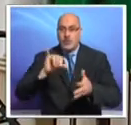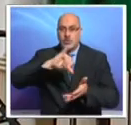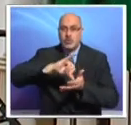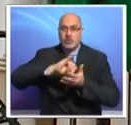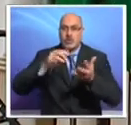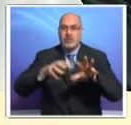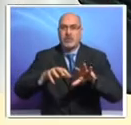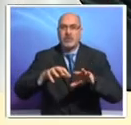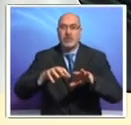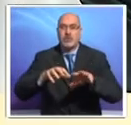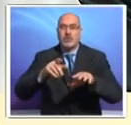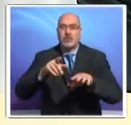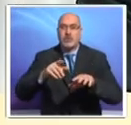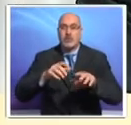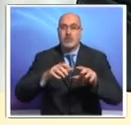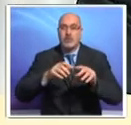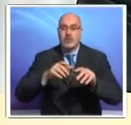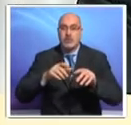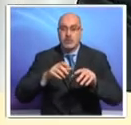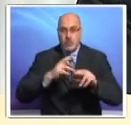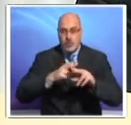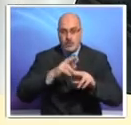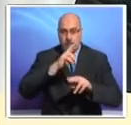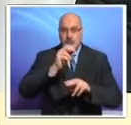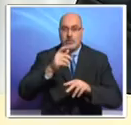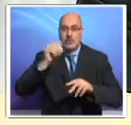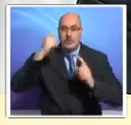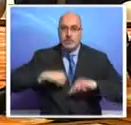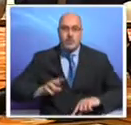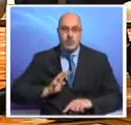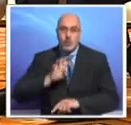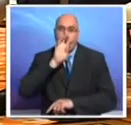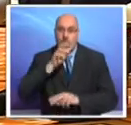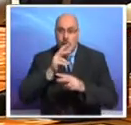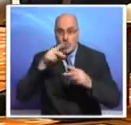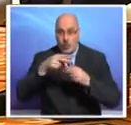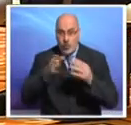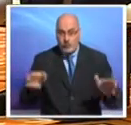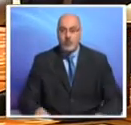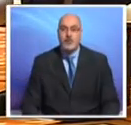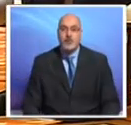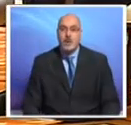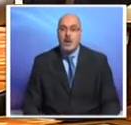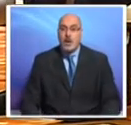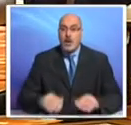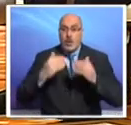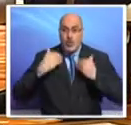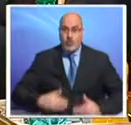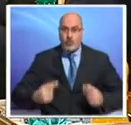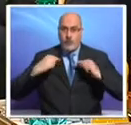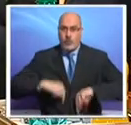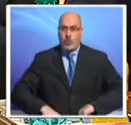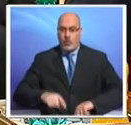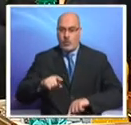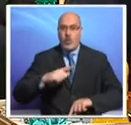بالمركز الدولي للمؤتمرات عبد اللطيف أرحال الوزير الأول أحمد ويحيى، وحضرها إلى جانب أعضاء من